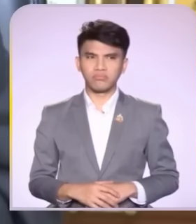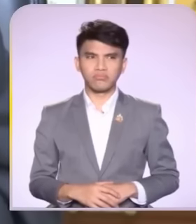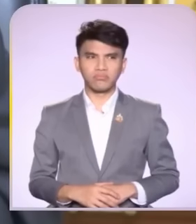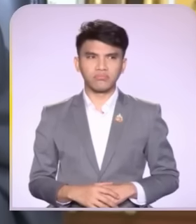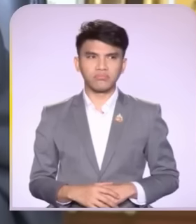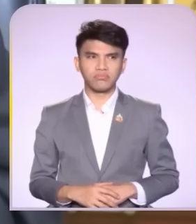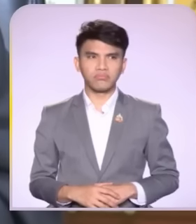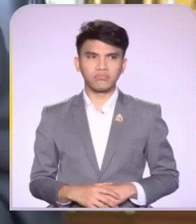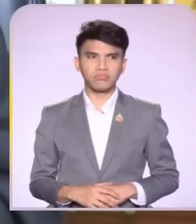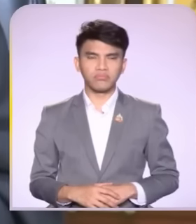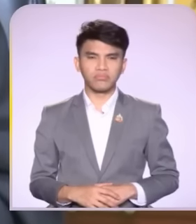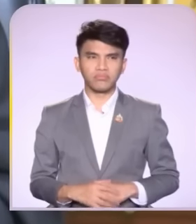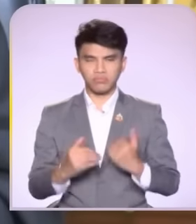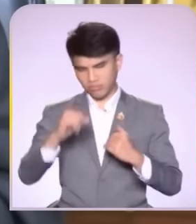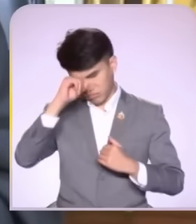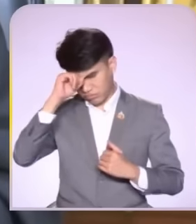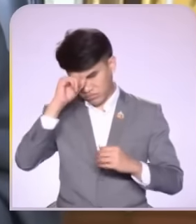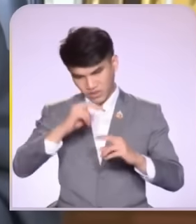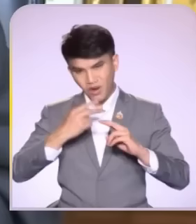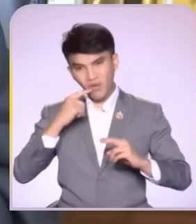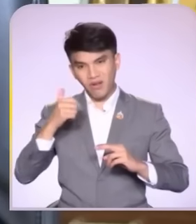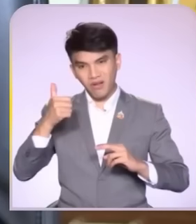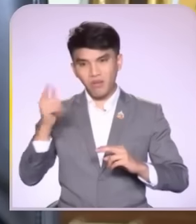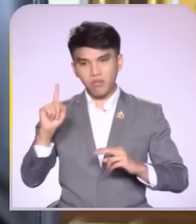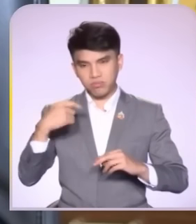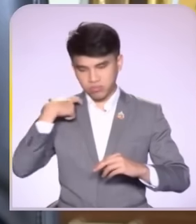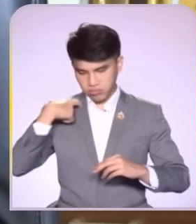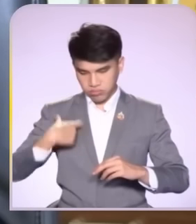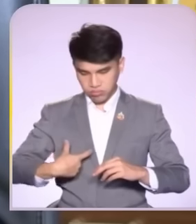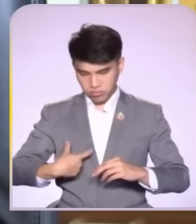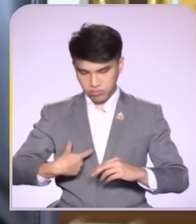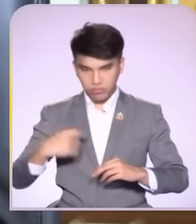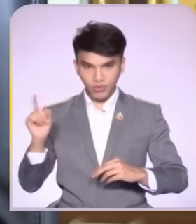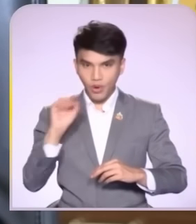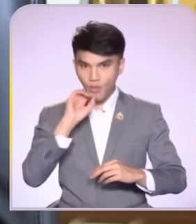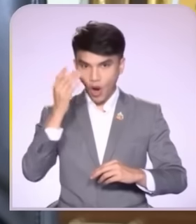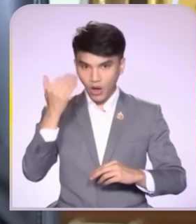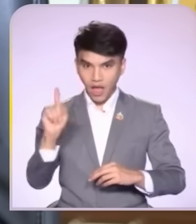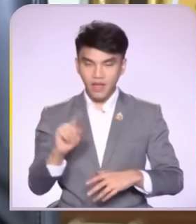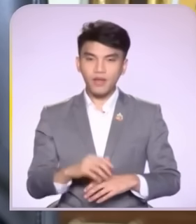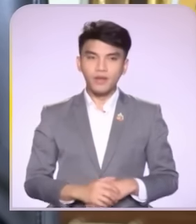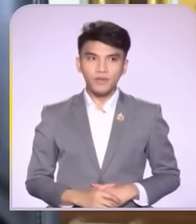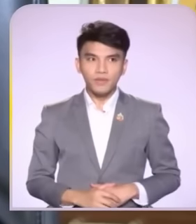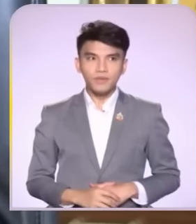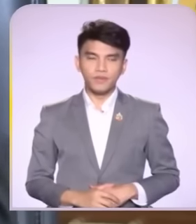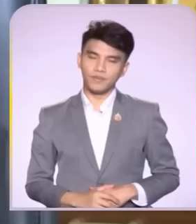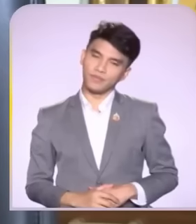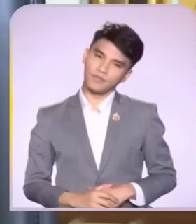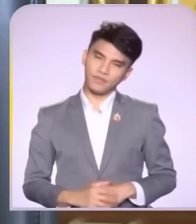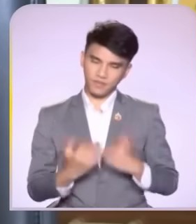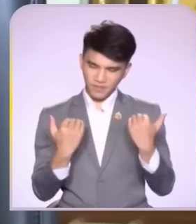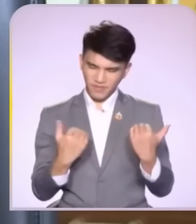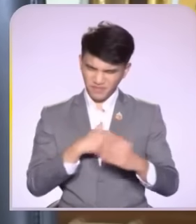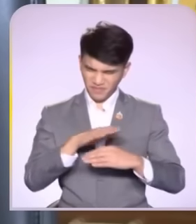เนี่ยเราโง่เองจะเอาผิดได้อย่างไรทนายความทนายเดชาบอกแบบนี ้ ทีนี้คุณผู้ชมแต่